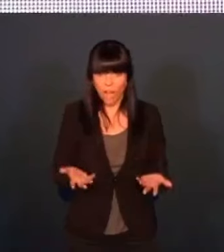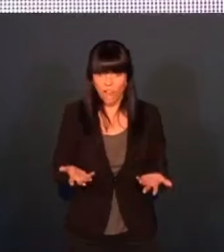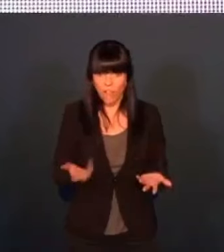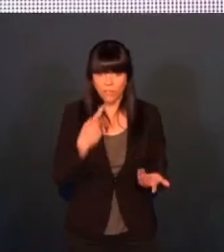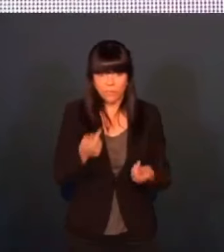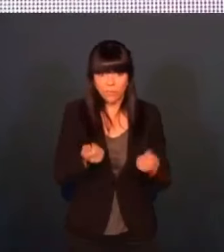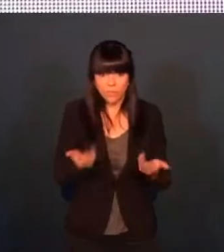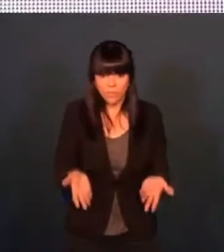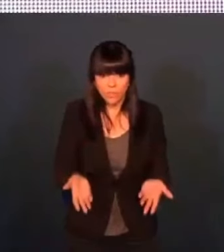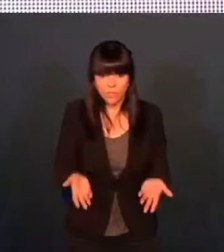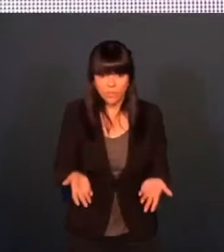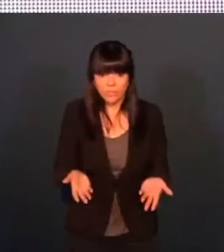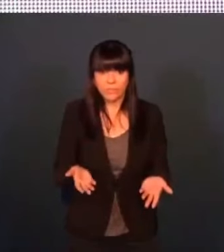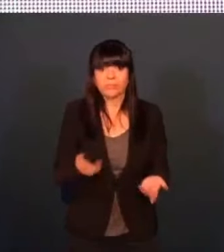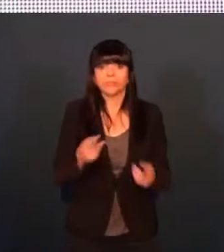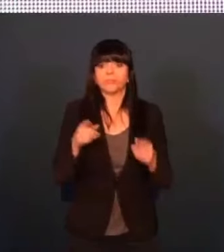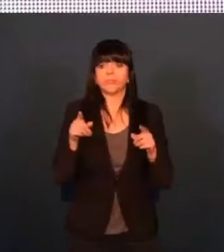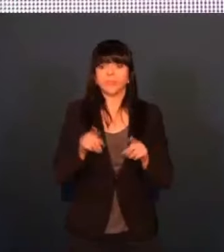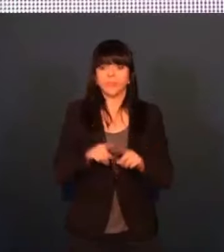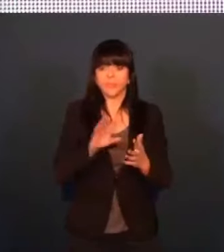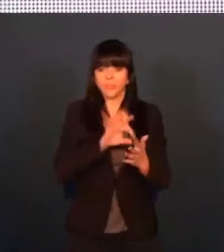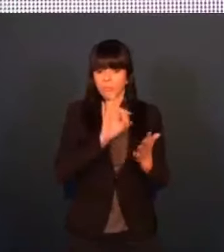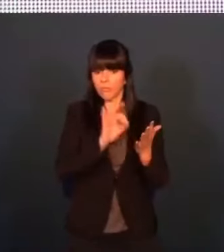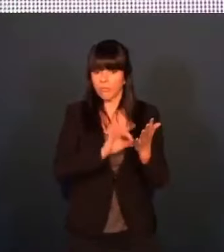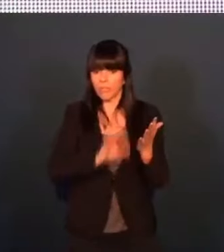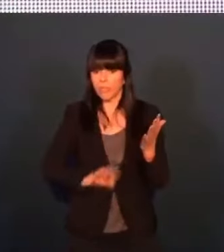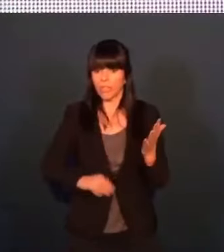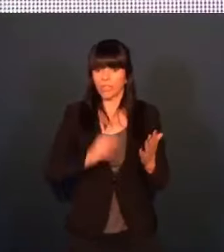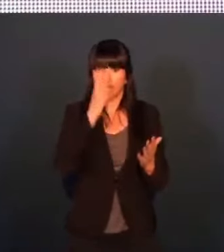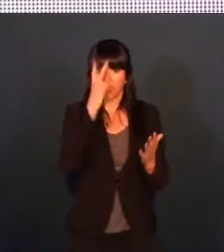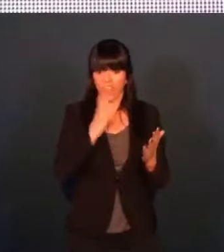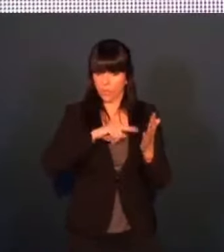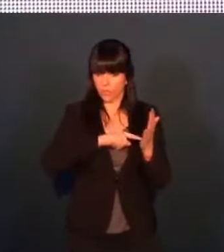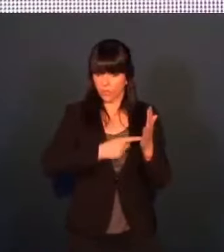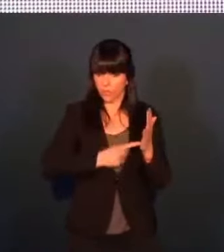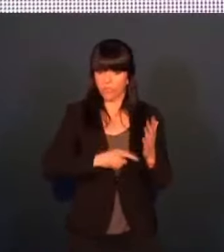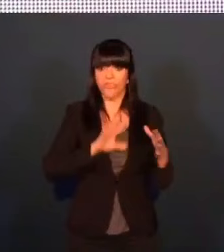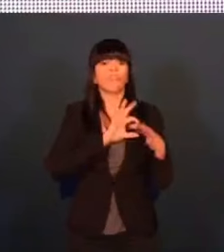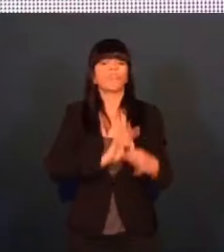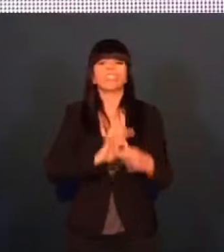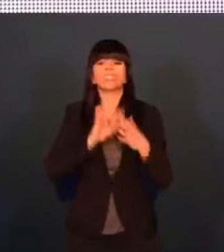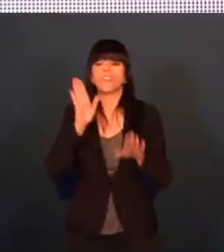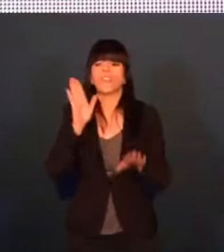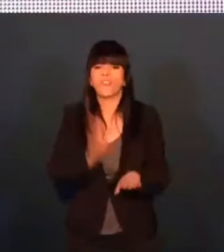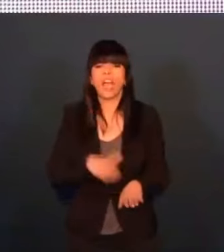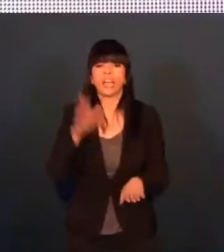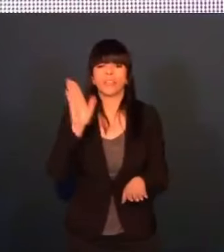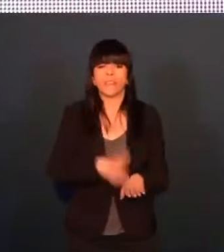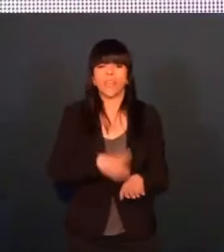И подбрал съм такива, които са свързани с числа, с факти, така че колкото и да се